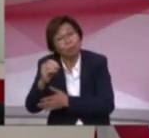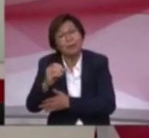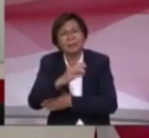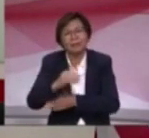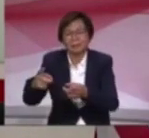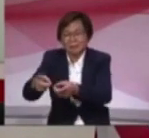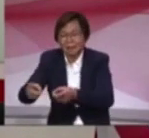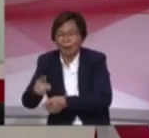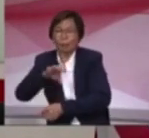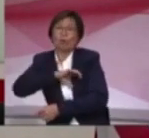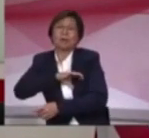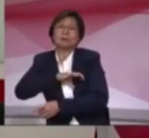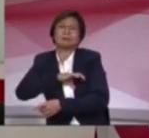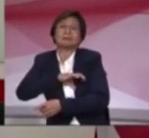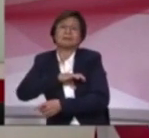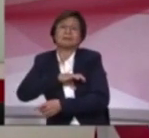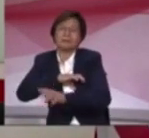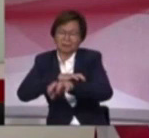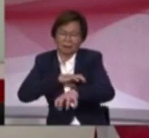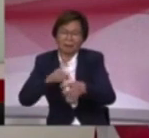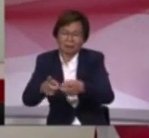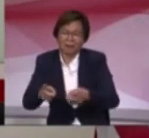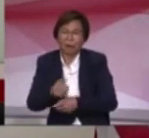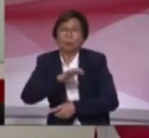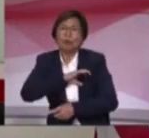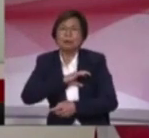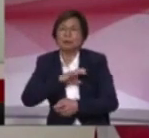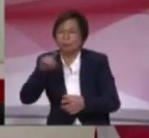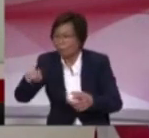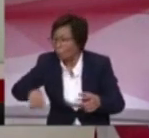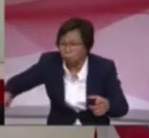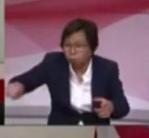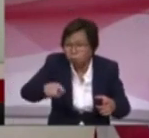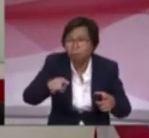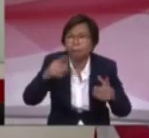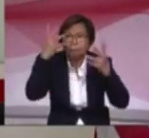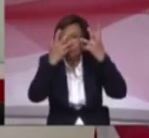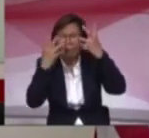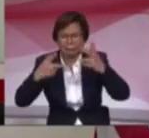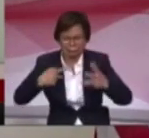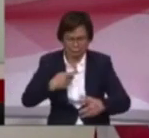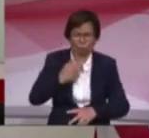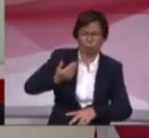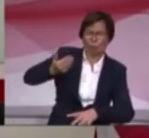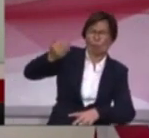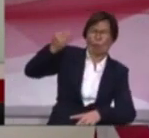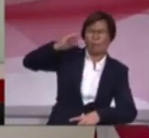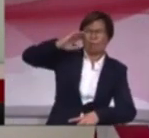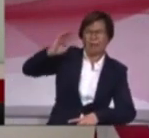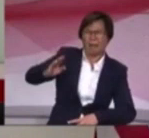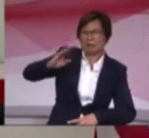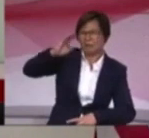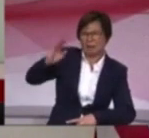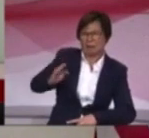polis. Jadi dia orang keliru. Sebenarnya kita tidak pernah daripada dulu pun menggunakan